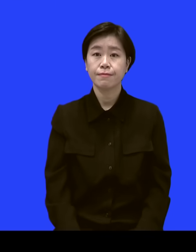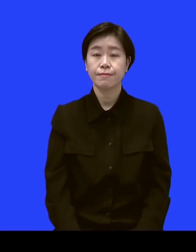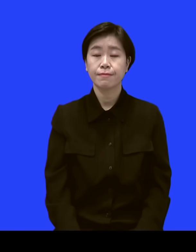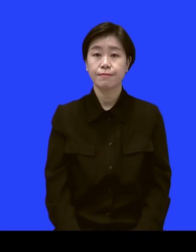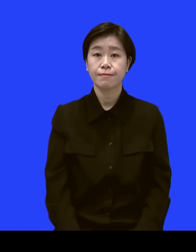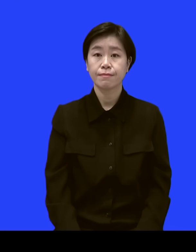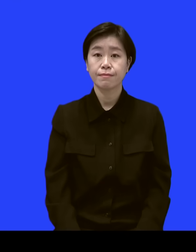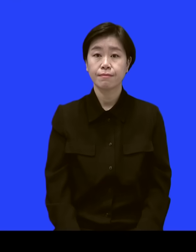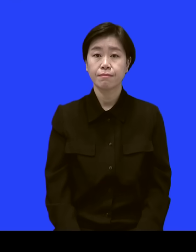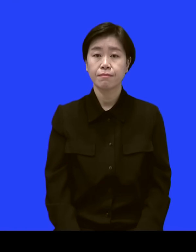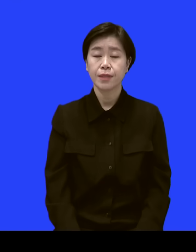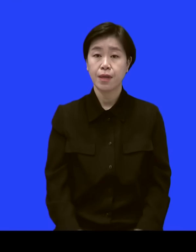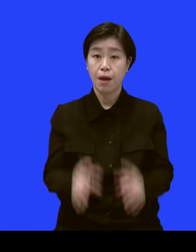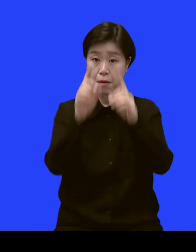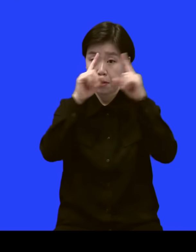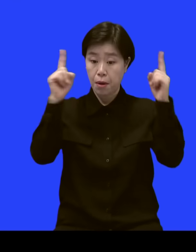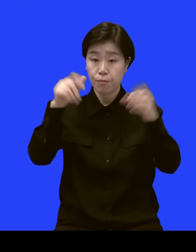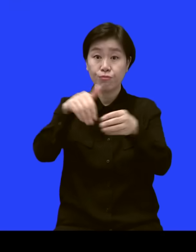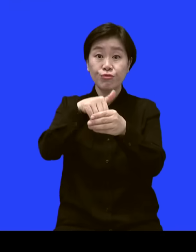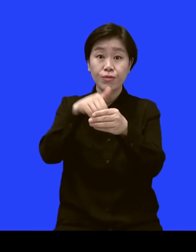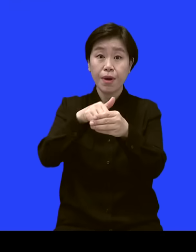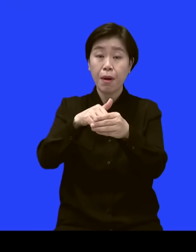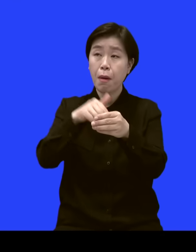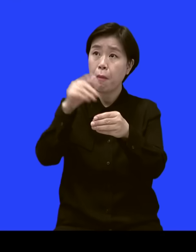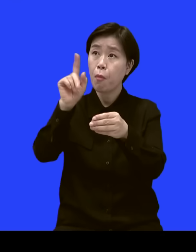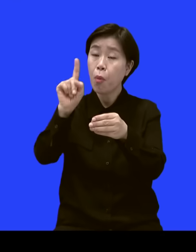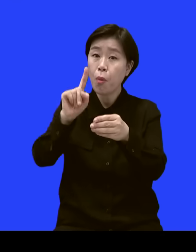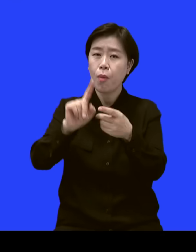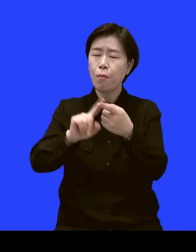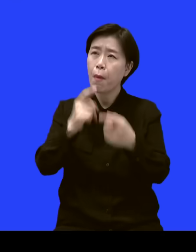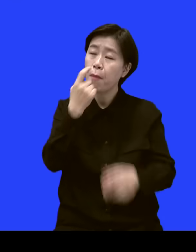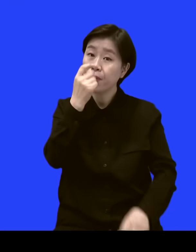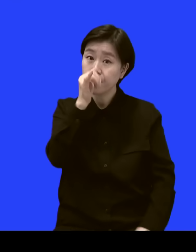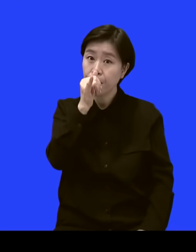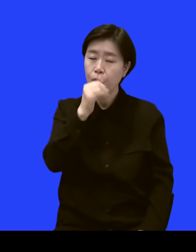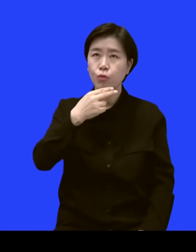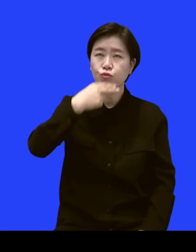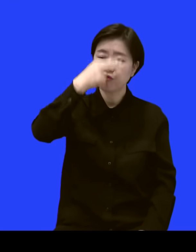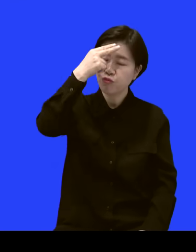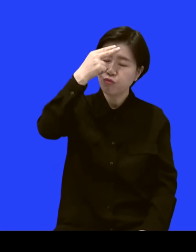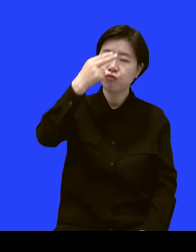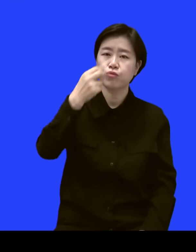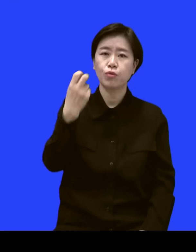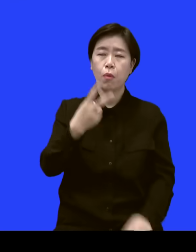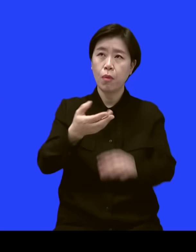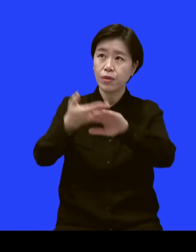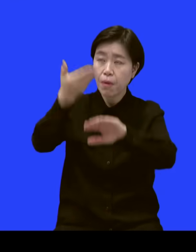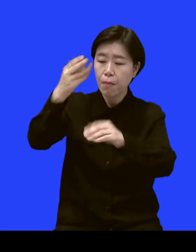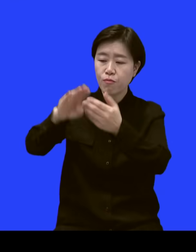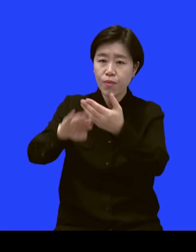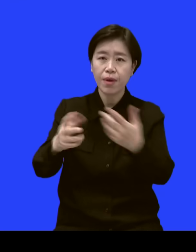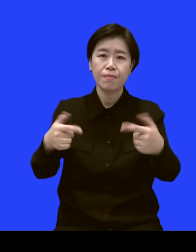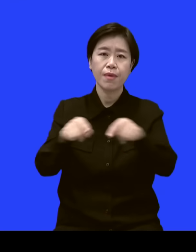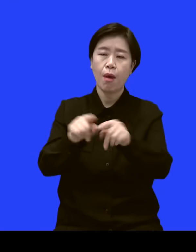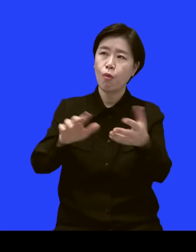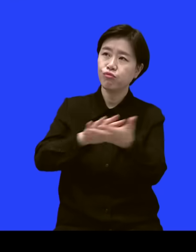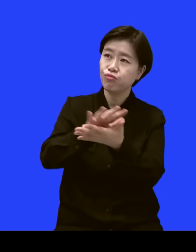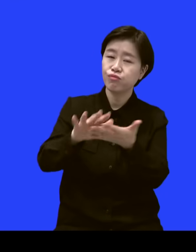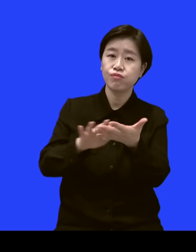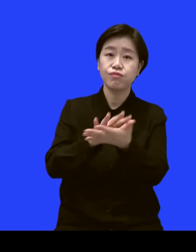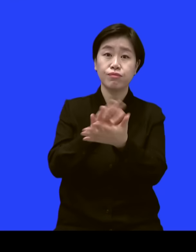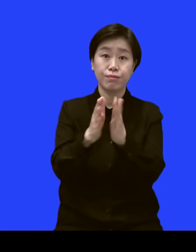이제 뭐 대학 문화를 이제 즐기게 되잖아요. 예. 술 먹는 친구들이랑 어울리고 선배들이랑 어울리고, 네.